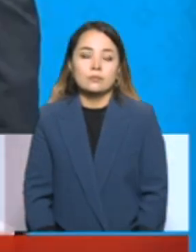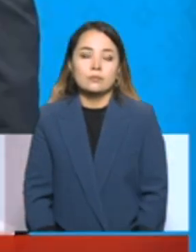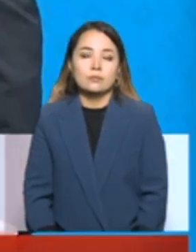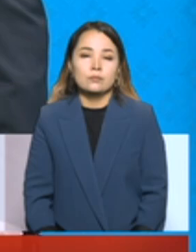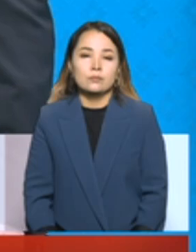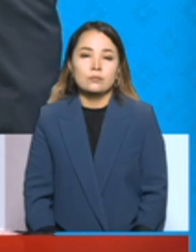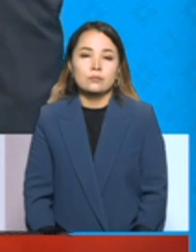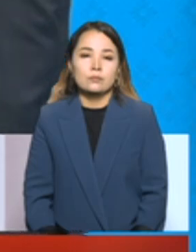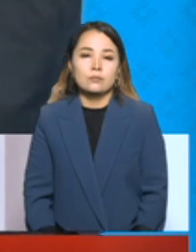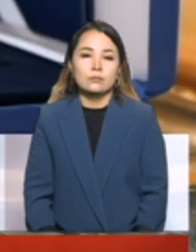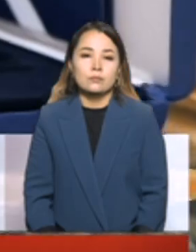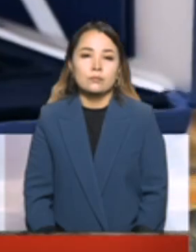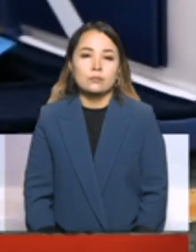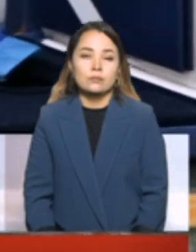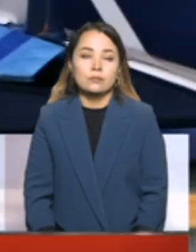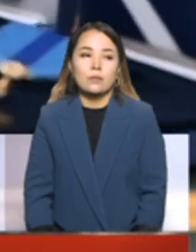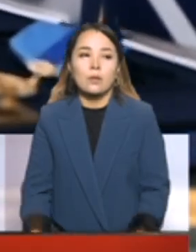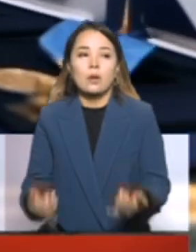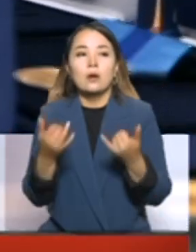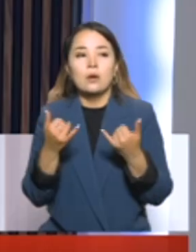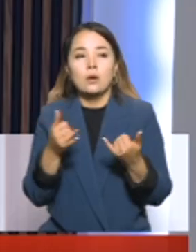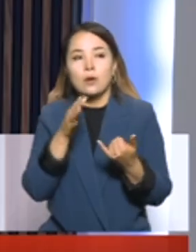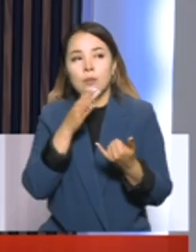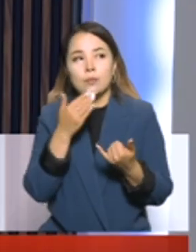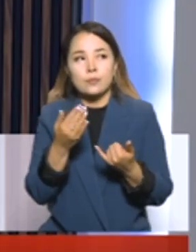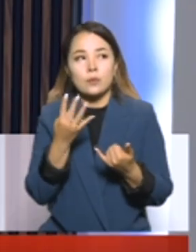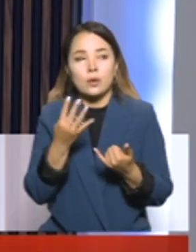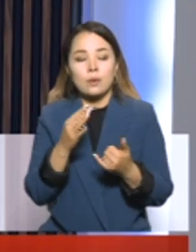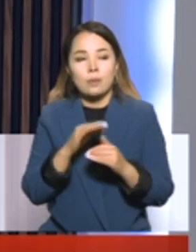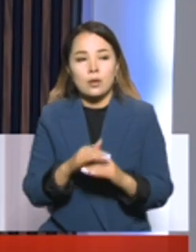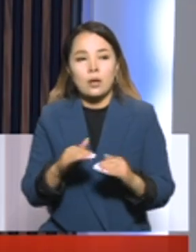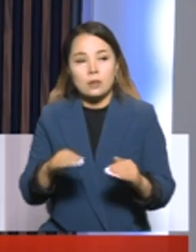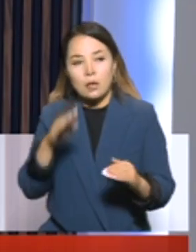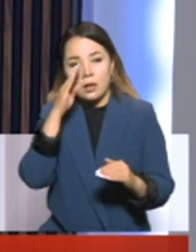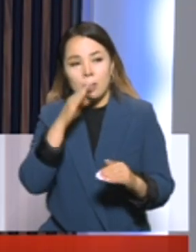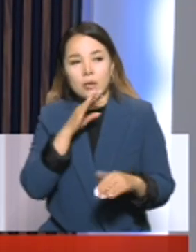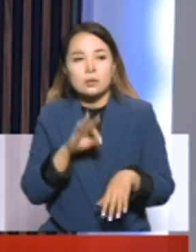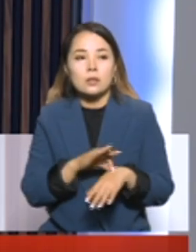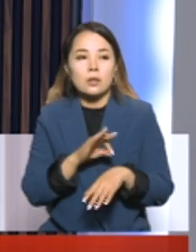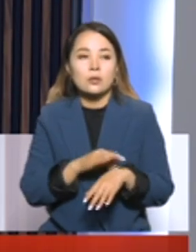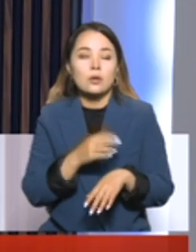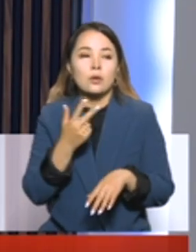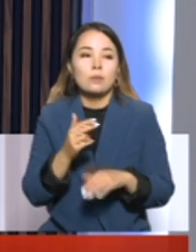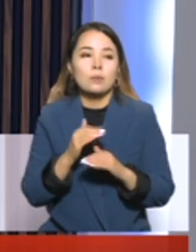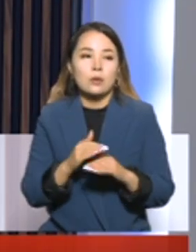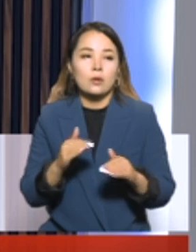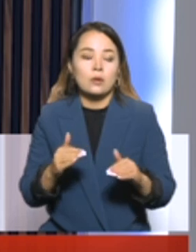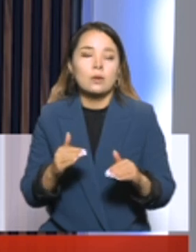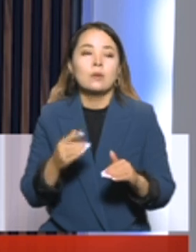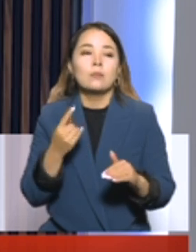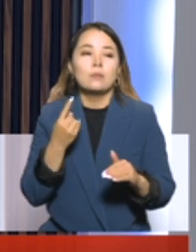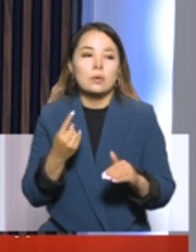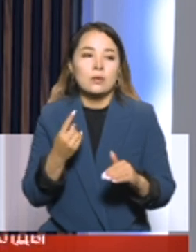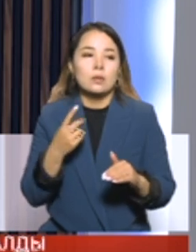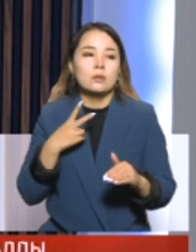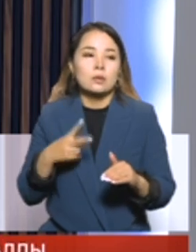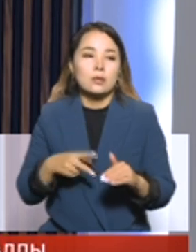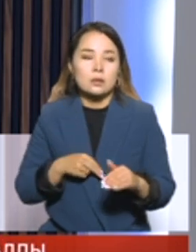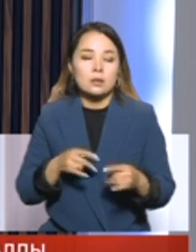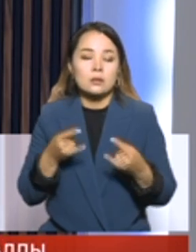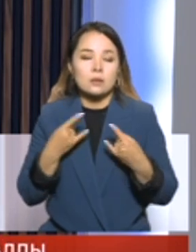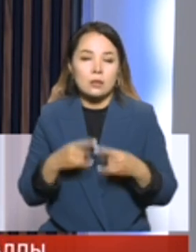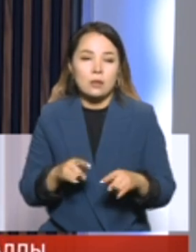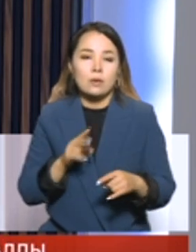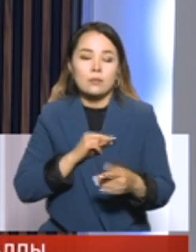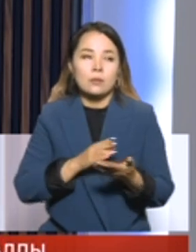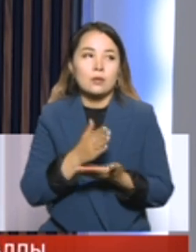бөлім бастығының орынбасары. Қазіргі уақытта 4 баланың әкесін, жолдасын, 3 бала, 1 қыз тәрбиелеудеміз. Жасап жатқан